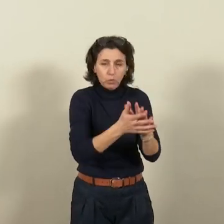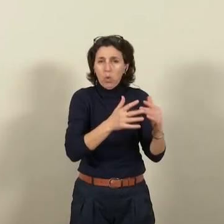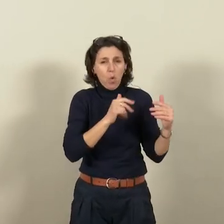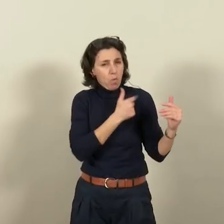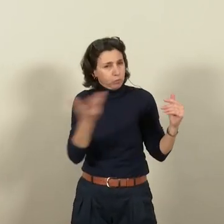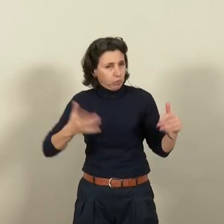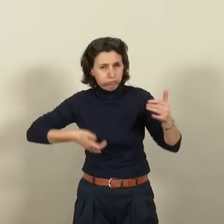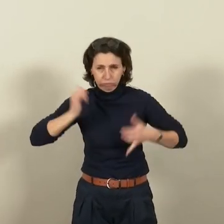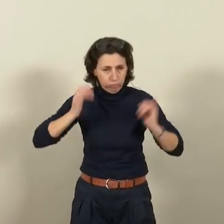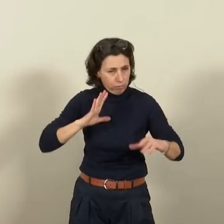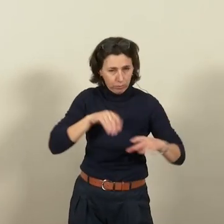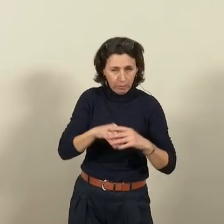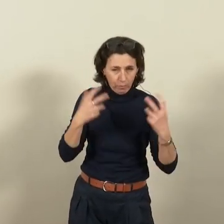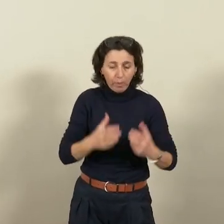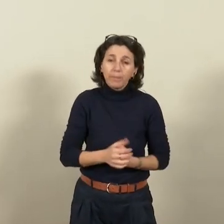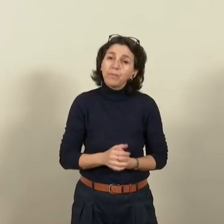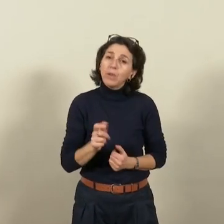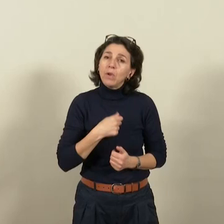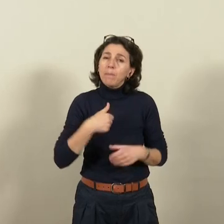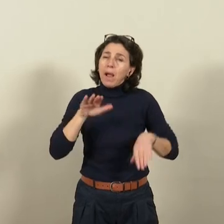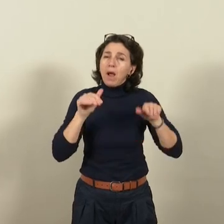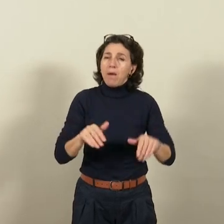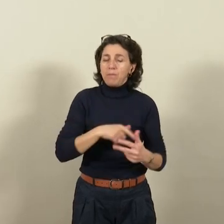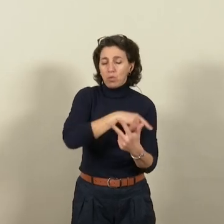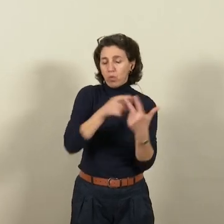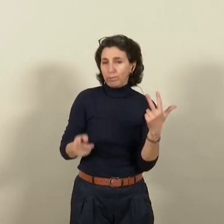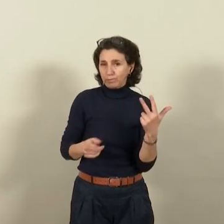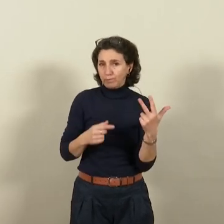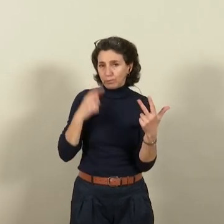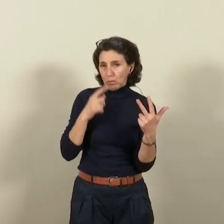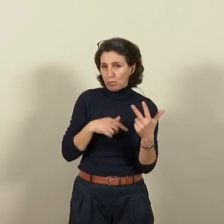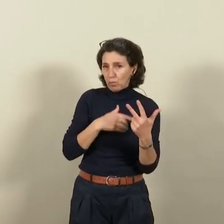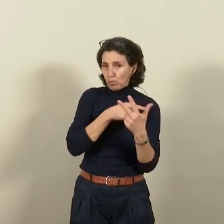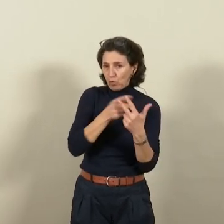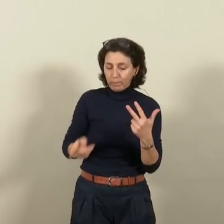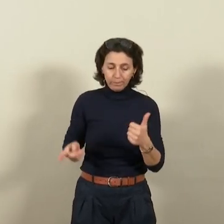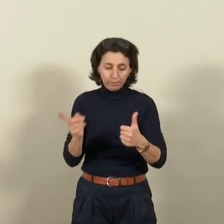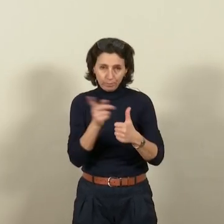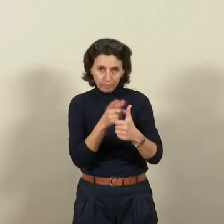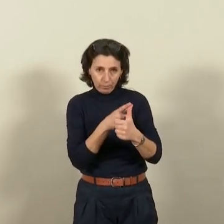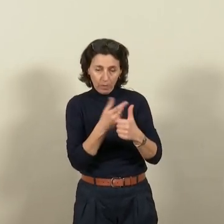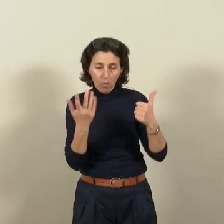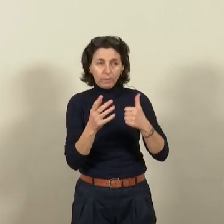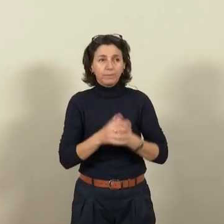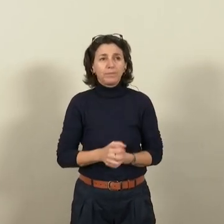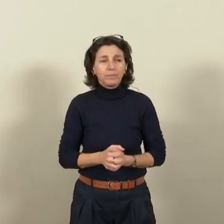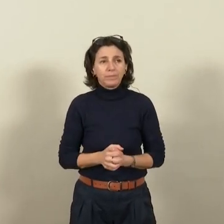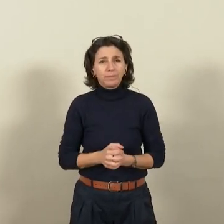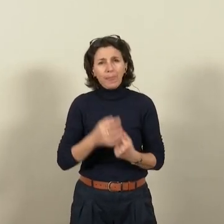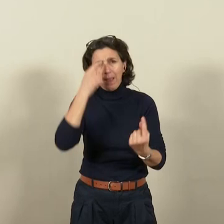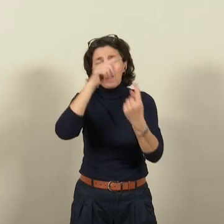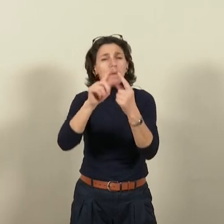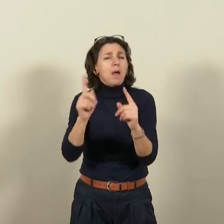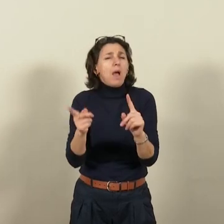niveau je me permettrai toutefois trois remarques à propos de ce plan de prévention la première c'est que le sujet est trop important pour